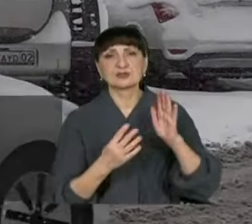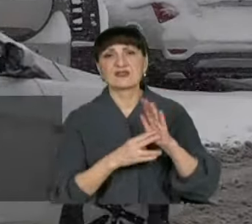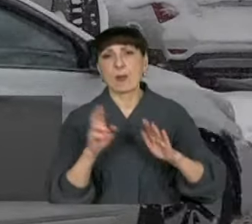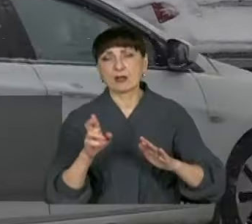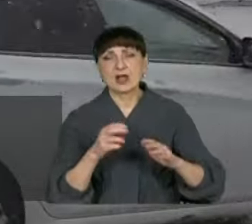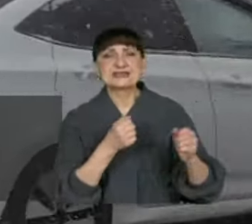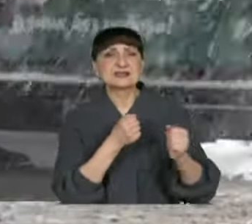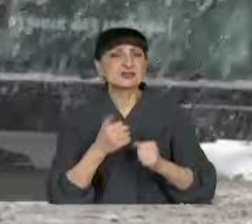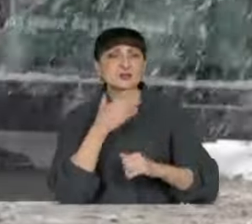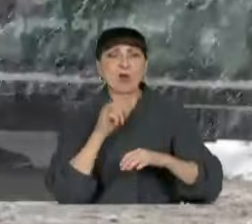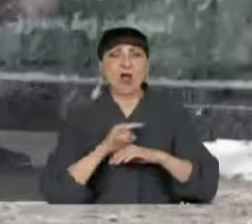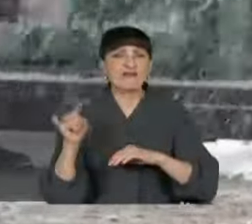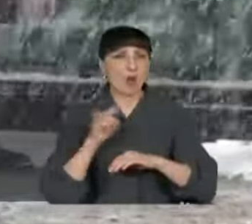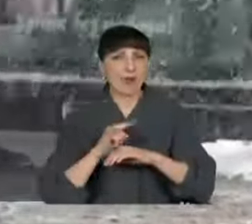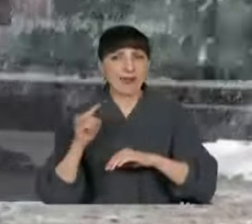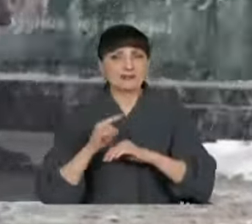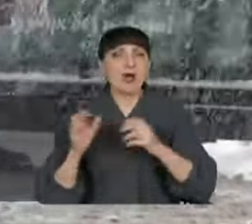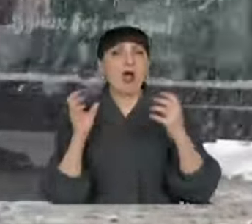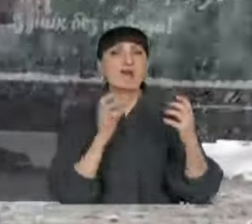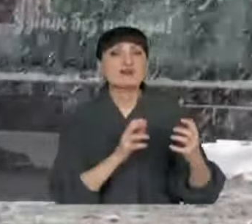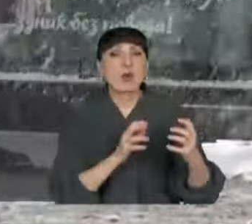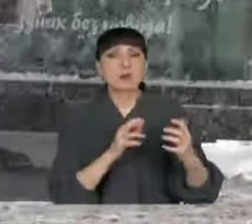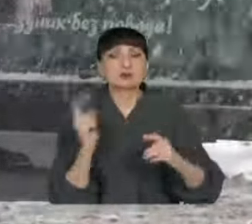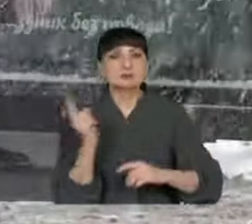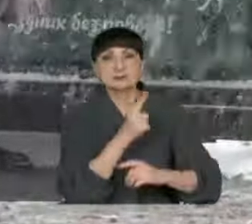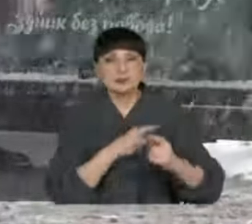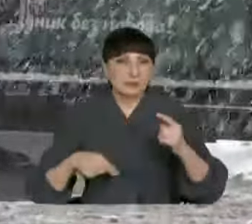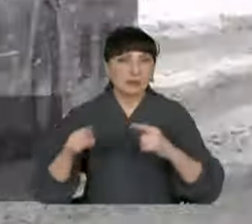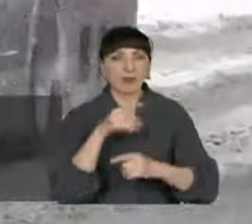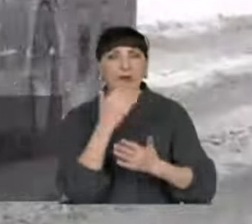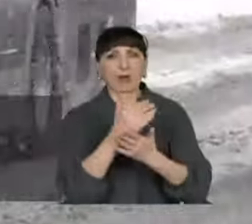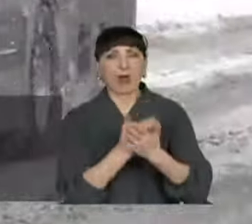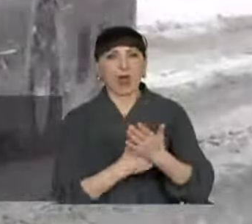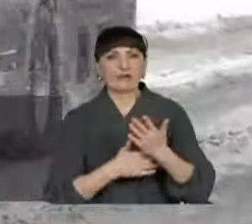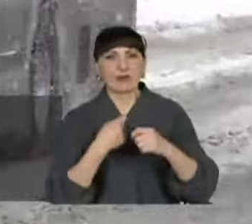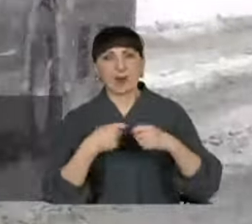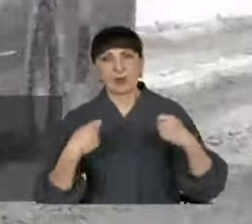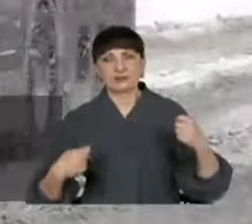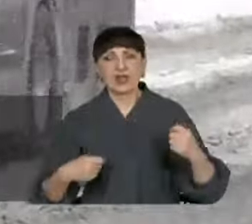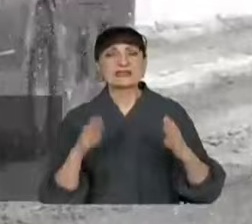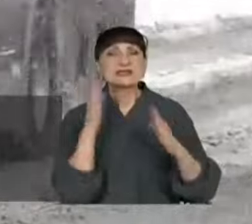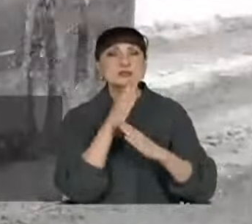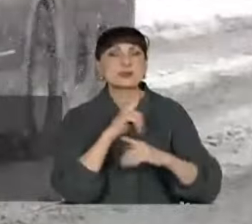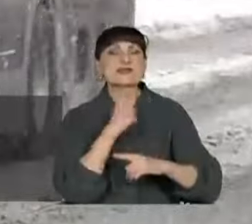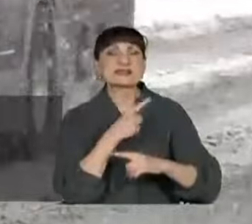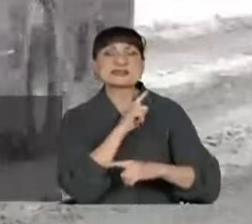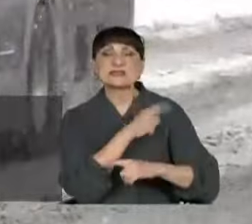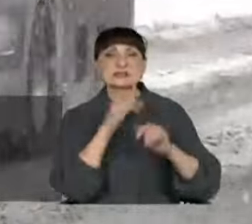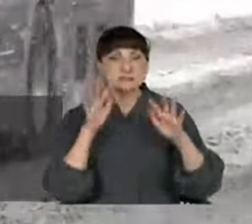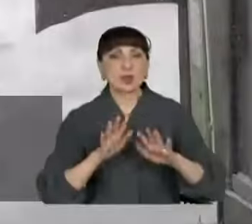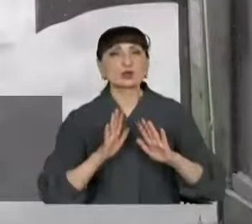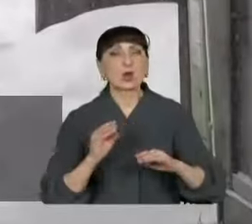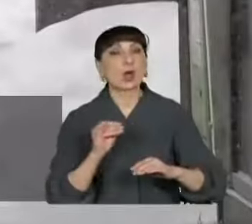задержаны десятки авиарейсов, а автобусные маршруты отклонились от графика. Как сообщили синоптики, сильные снегопады ожидаются